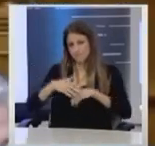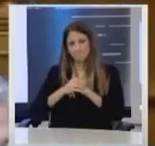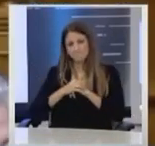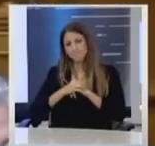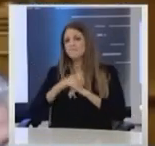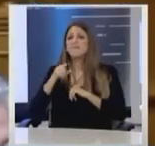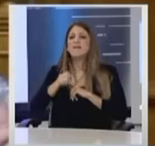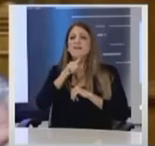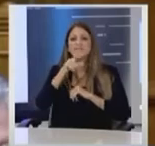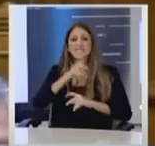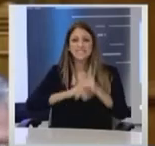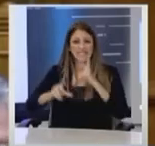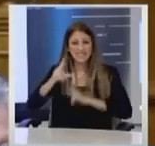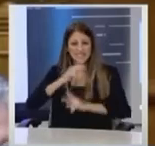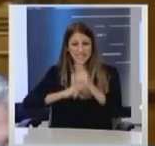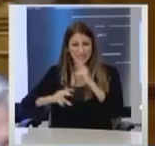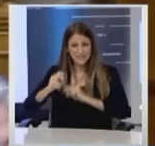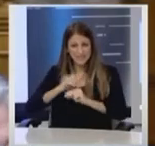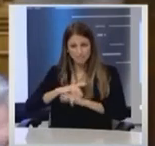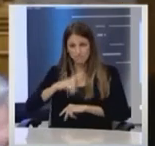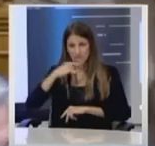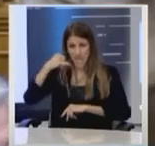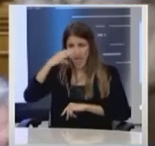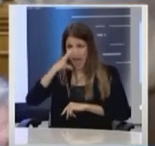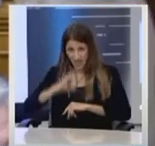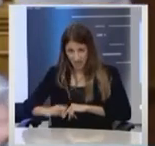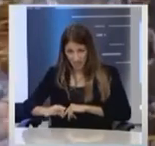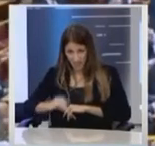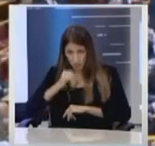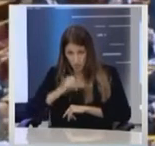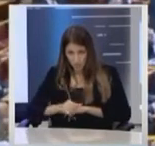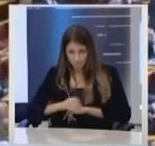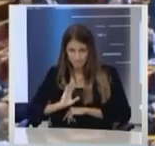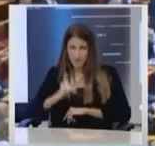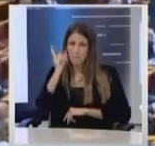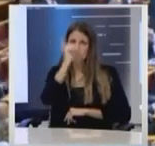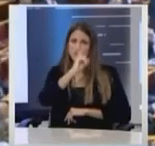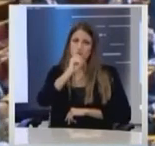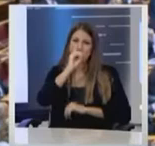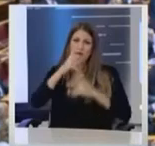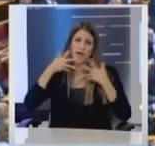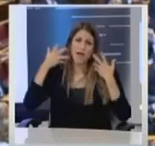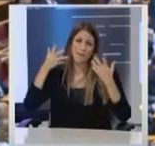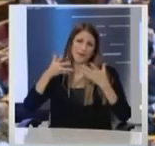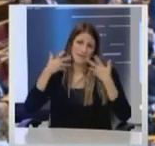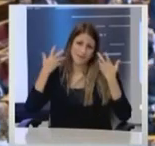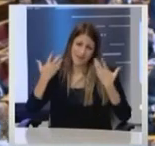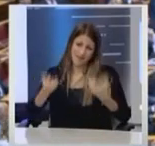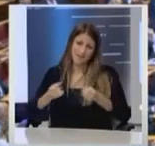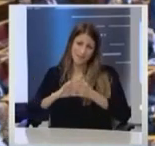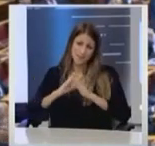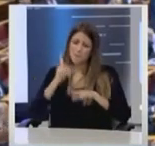έχει, θα έλεγα, μια υποκριτική διάσταση. Βαθιά υποκριτική διάσταση. Και έχει μια βαθιά υποκριτική